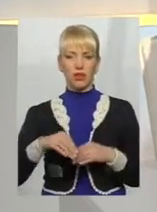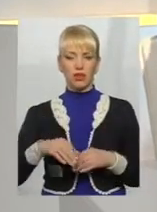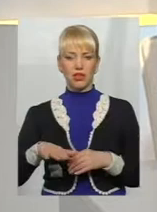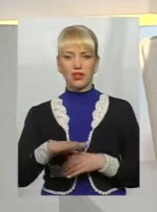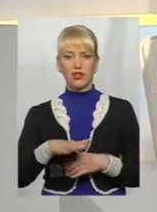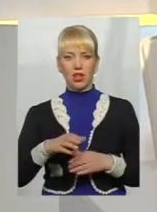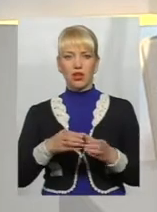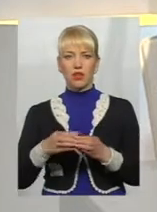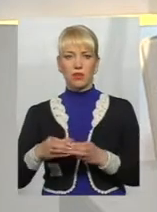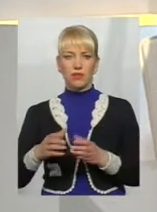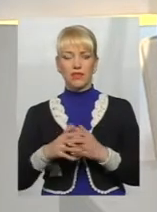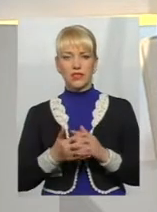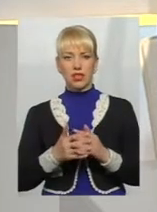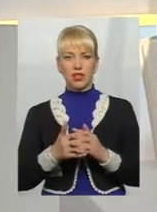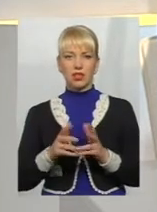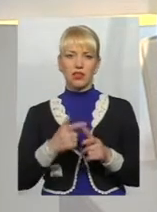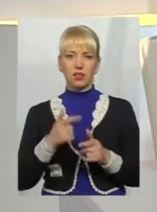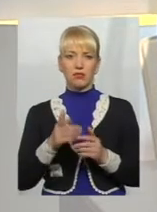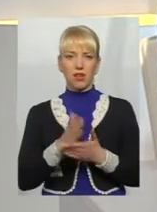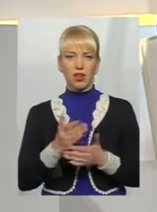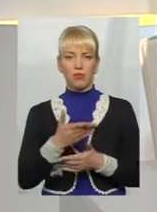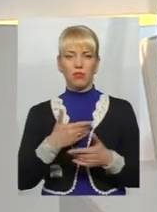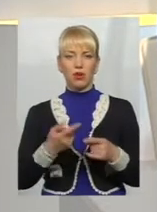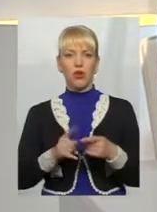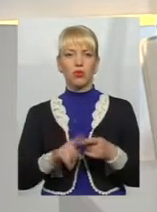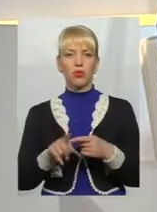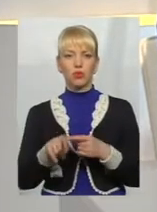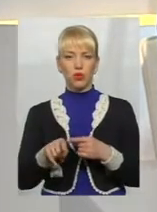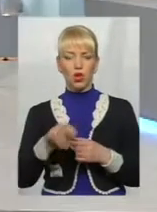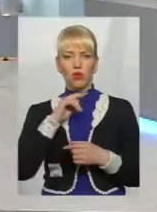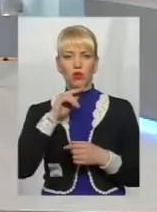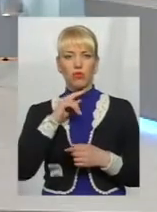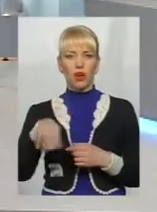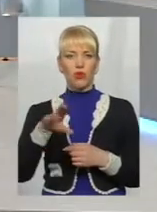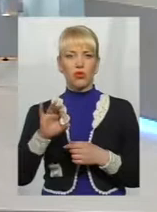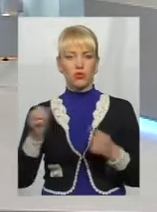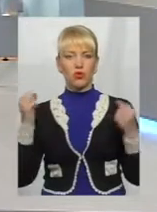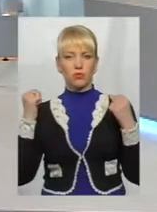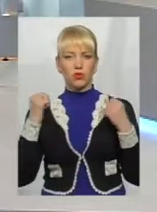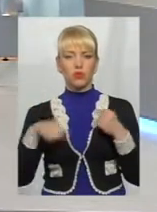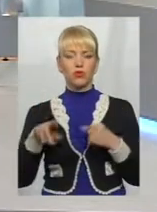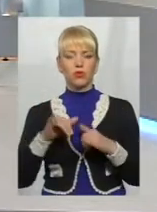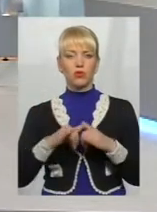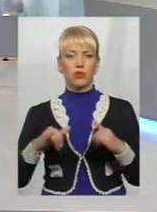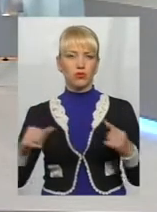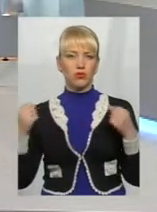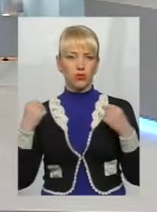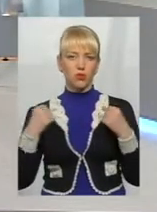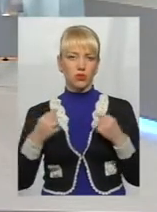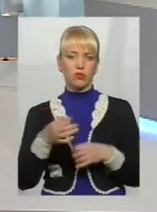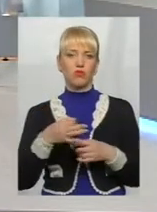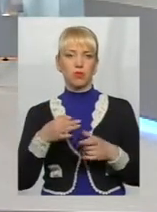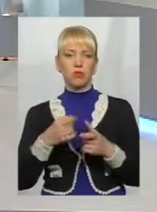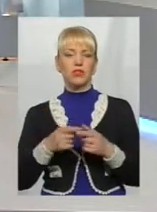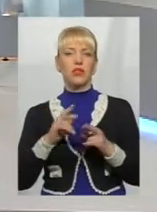селах. Чи маємо ми оту увагу до спорту, до розвитку спорту в області?